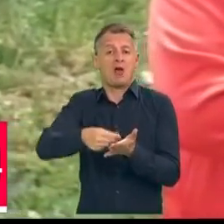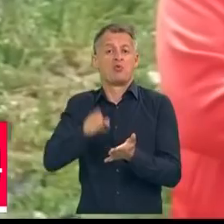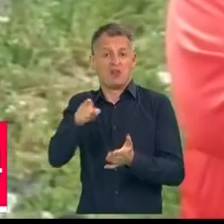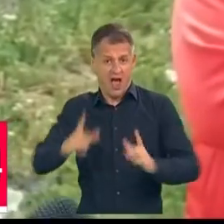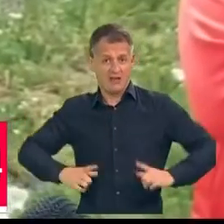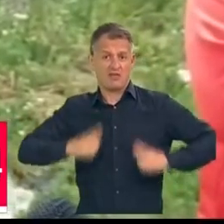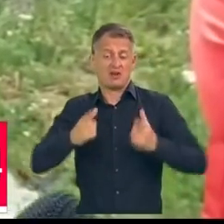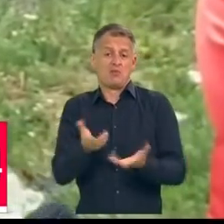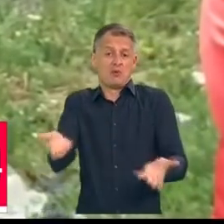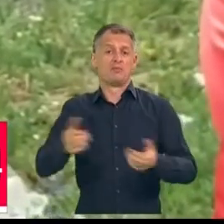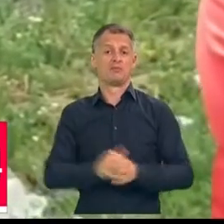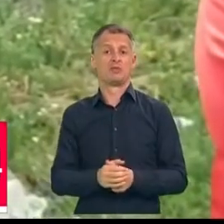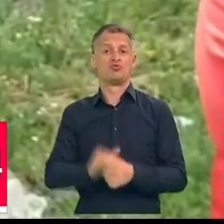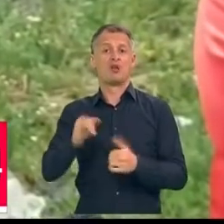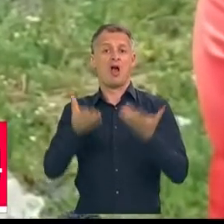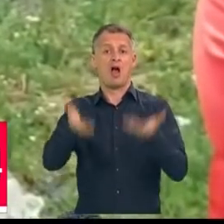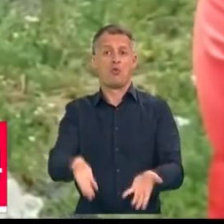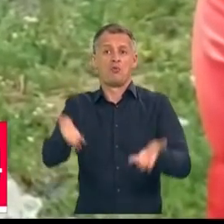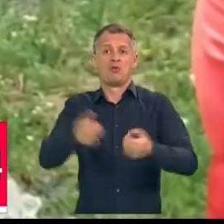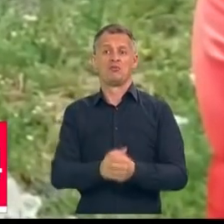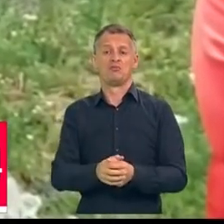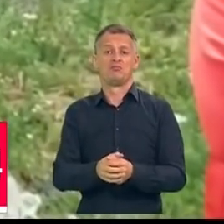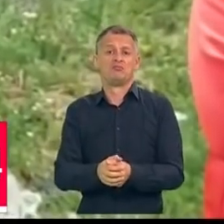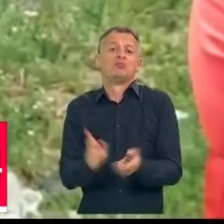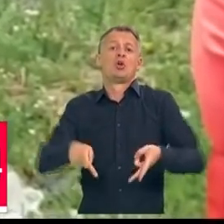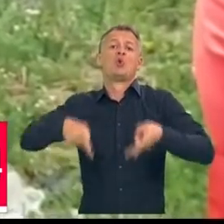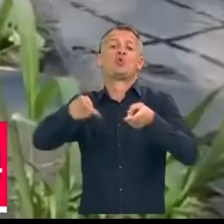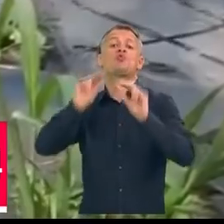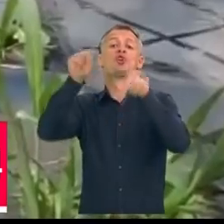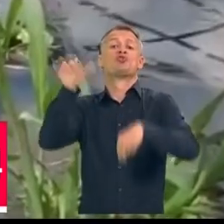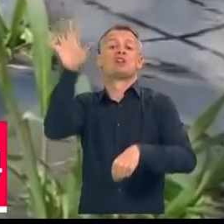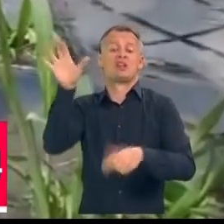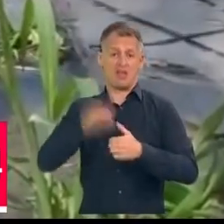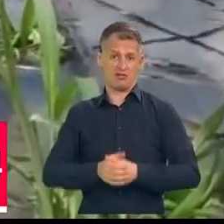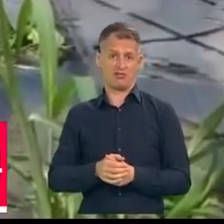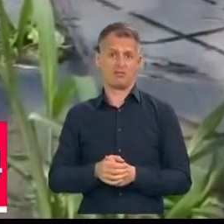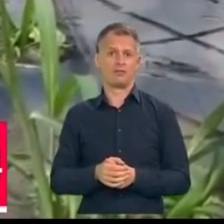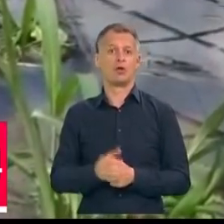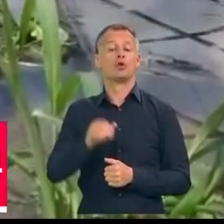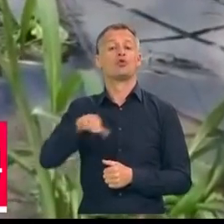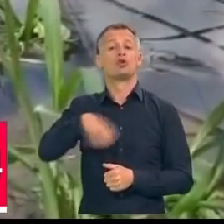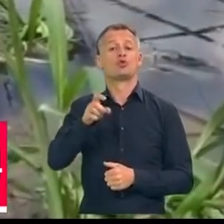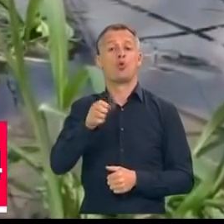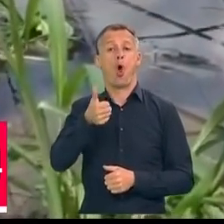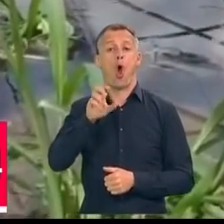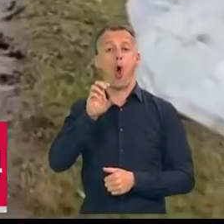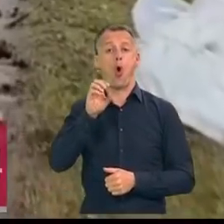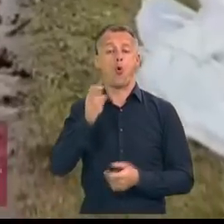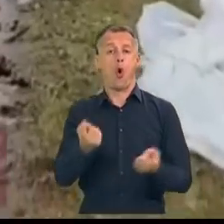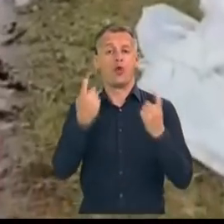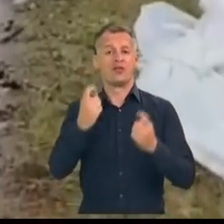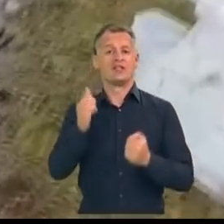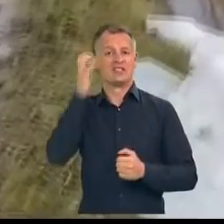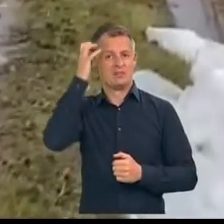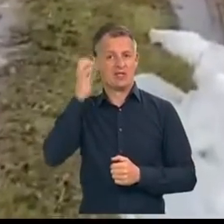trăim. Și acum, calea străinătății, altceva nu mai există. Județul Olt s-a aflat încă de sâmbătă seara sub cod portocaliu